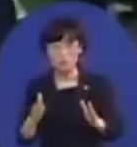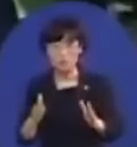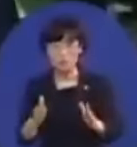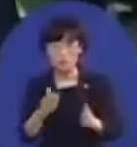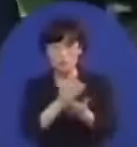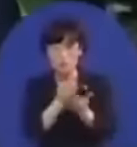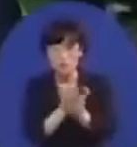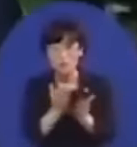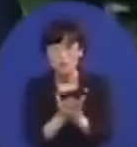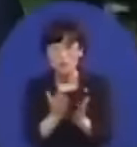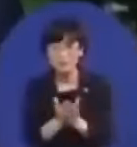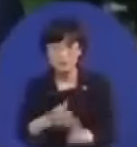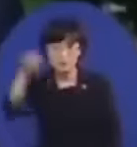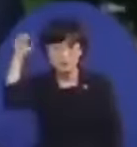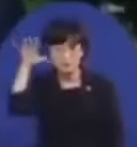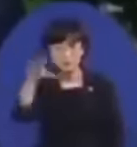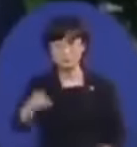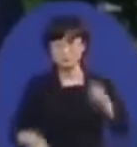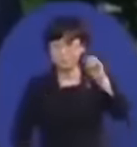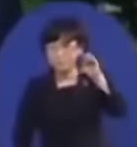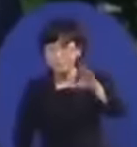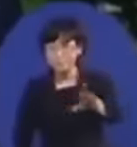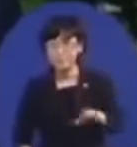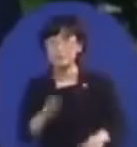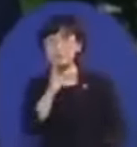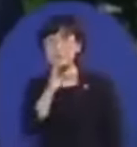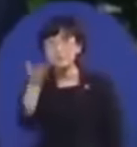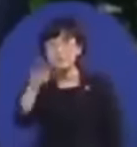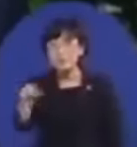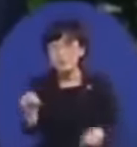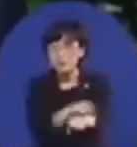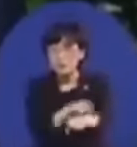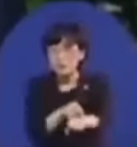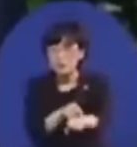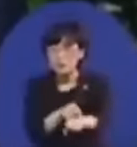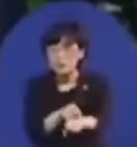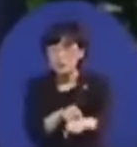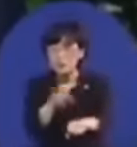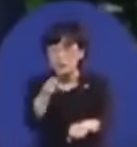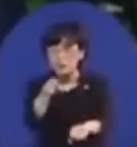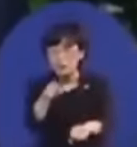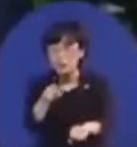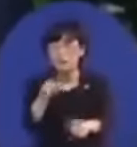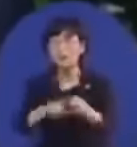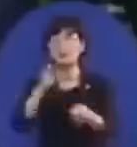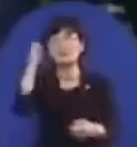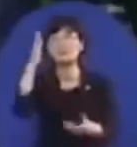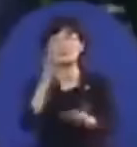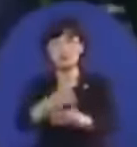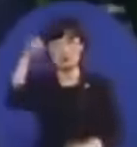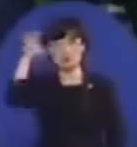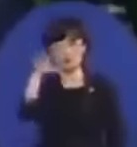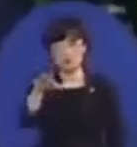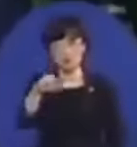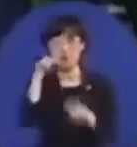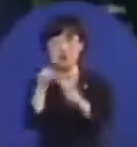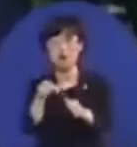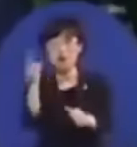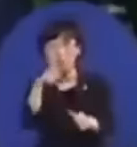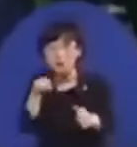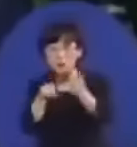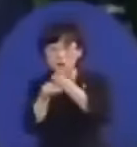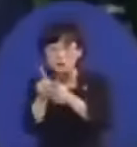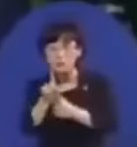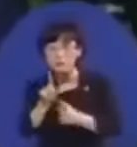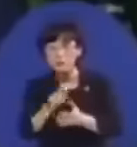여러 가지 면에서 빛을 비추어야 되겠지만 특별히 이 빛만은 잊지 말고 비추어라고 하는 것이 있는